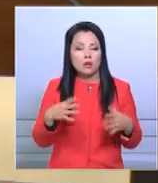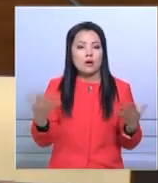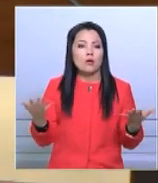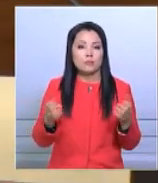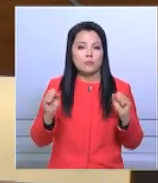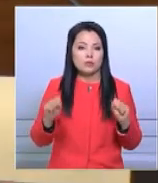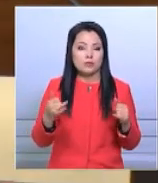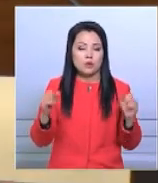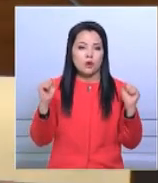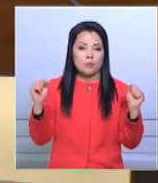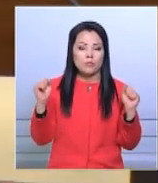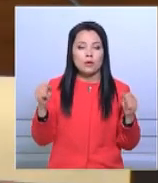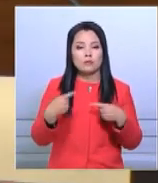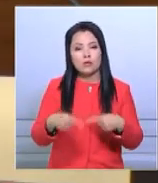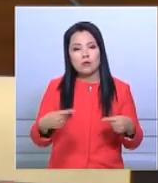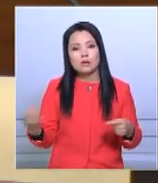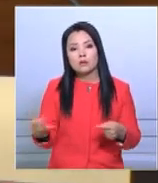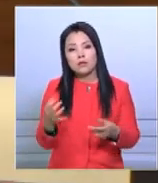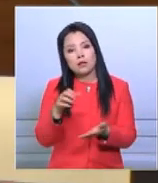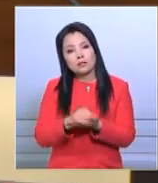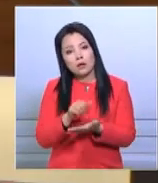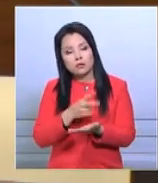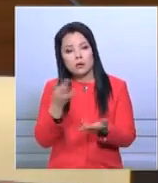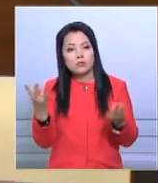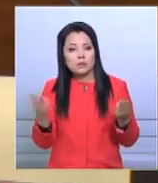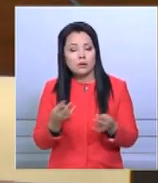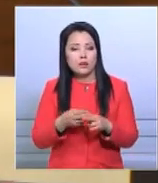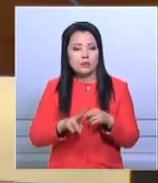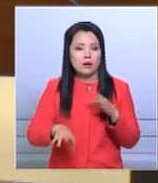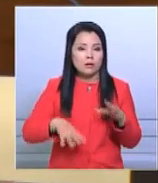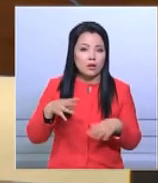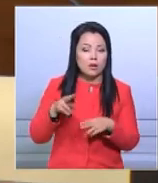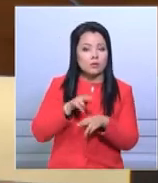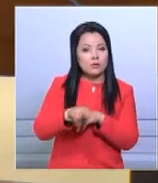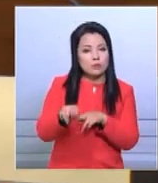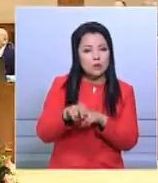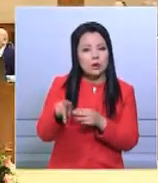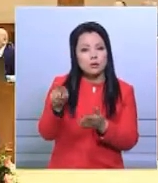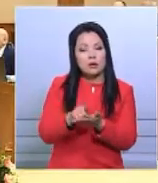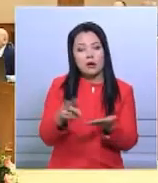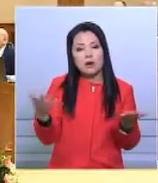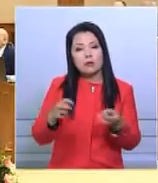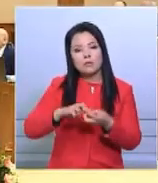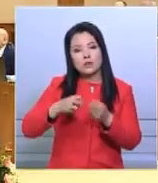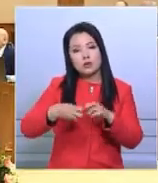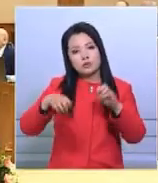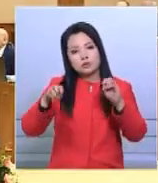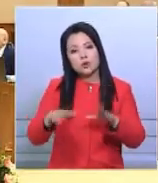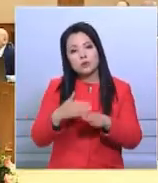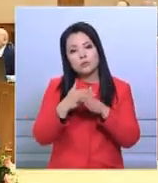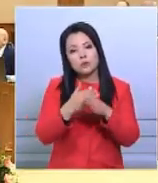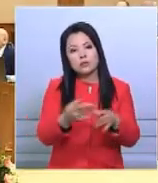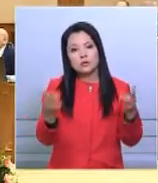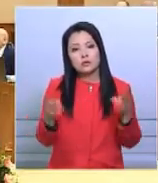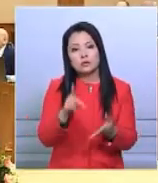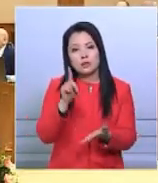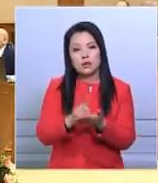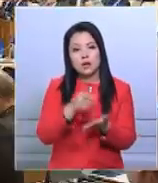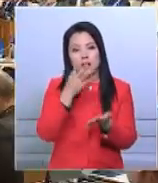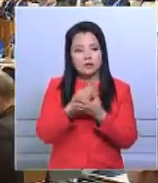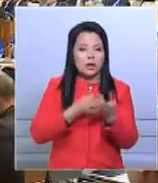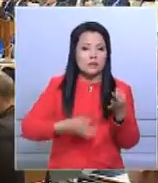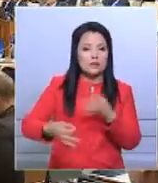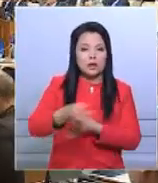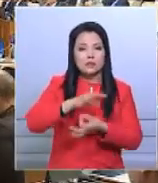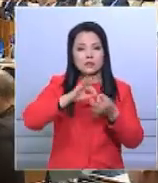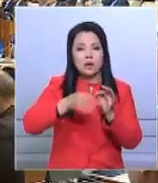шұғылданады? Ол ауылдағы халық қалай спортпен айналысады? Осы мәселе қалай шешіледі? Арыстанбек Мұхамедиұлы түйткілдің түйінін